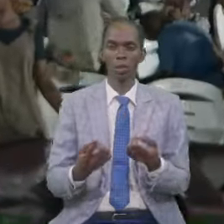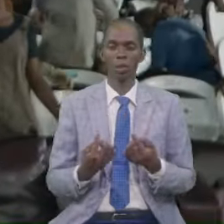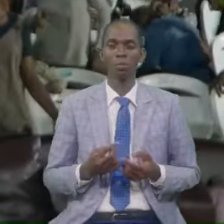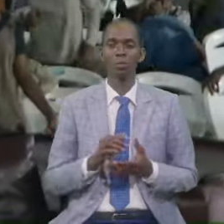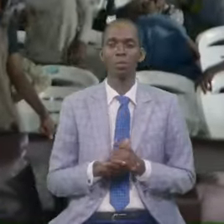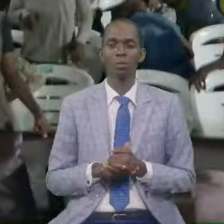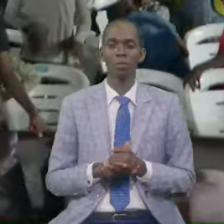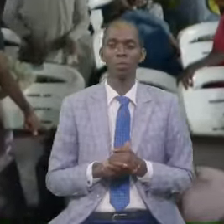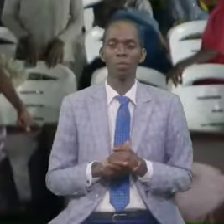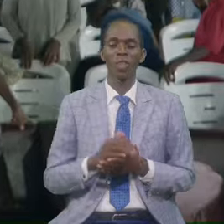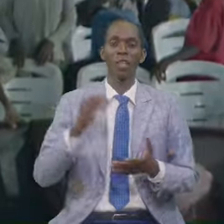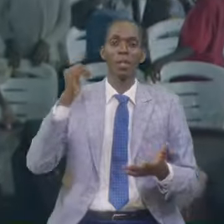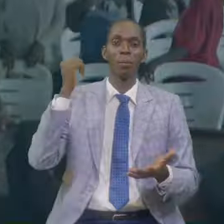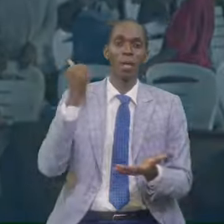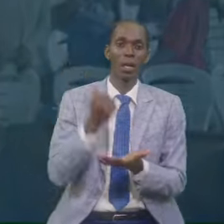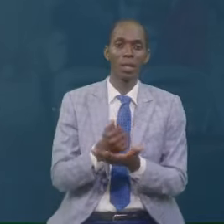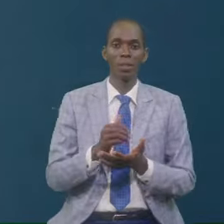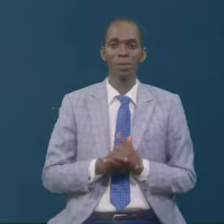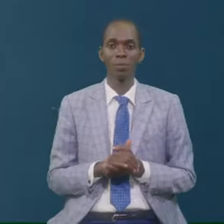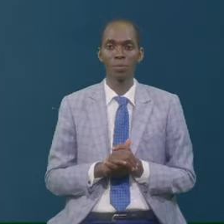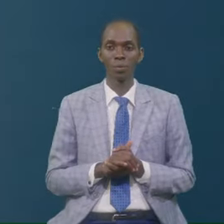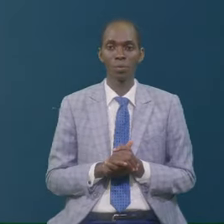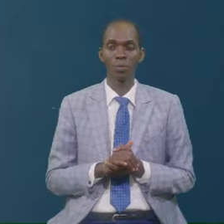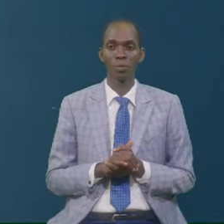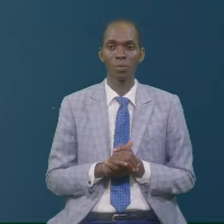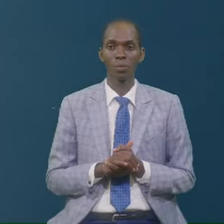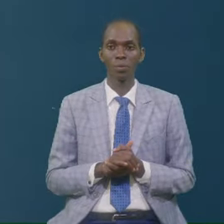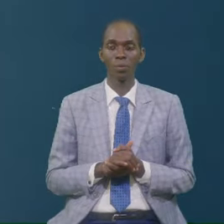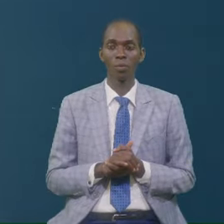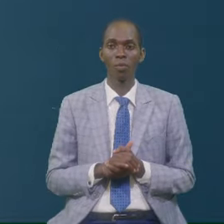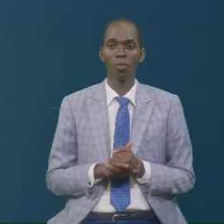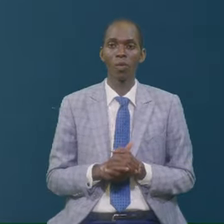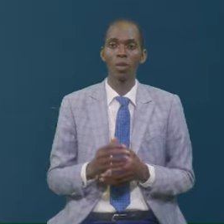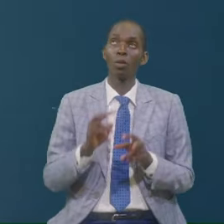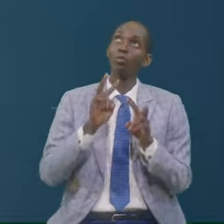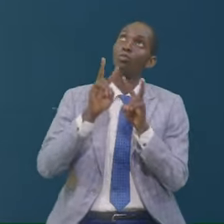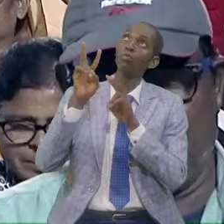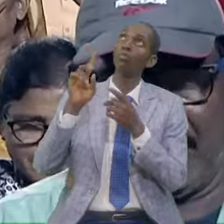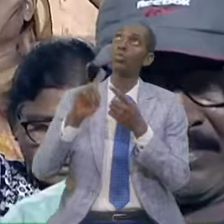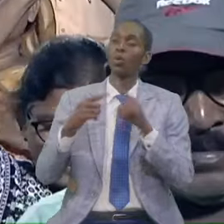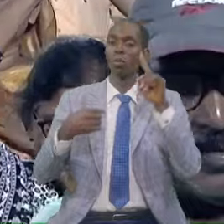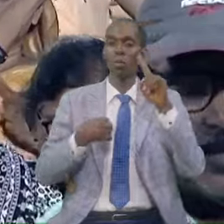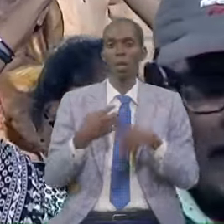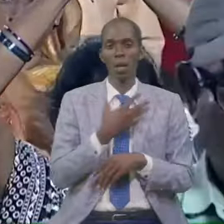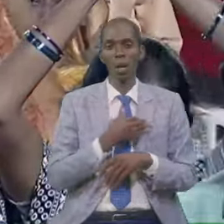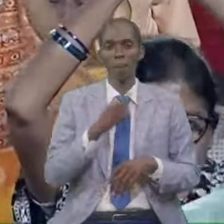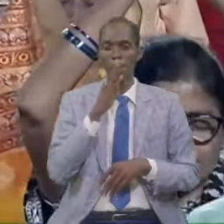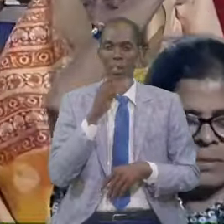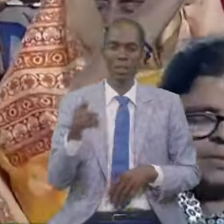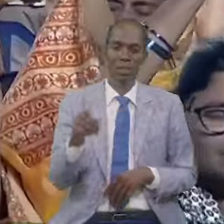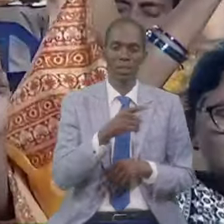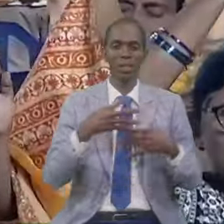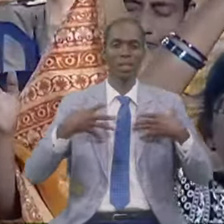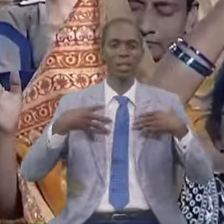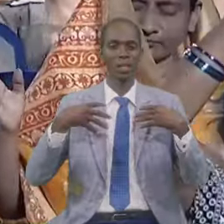Amen. Amen. Look unto me and be ye healed. నా వైపు చూడండి, రక్షణ